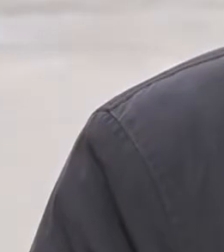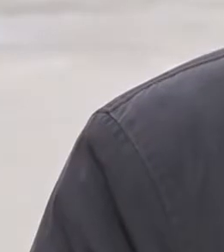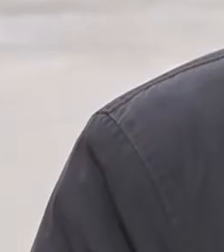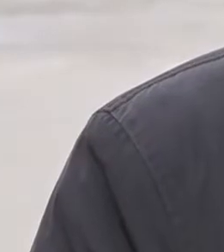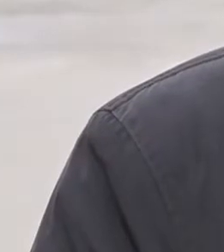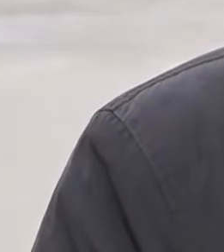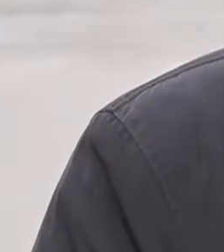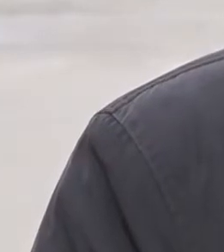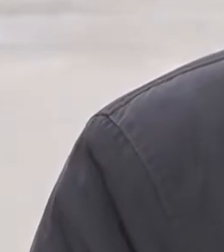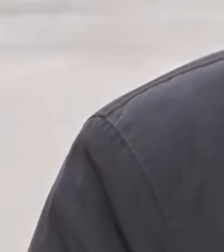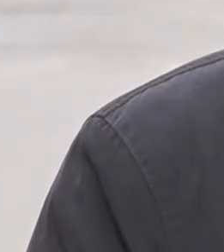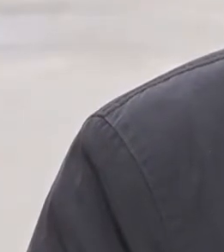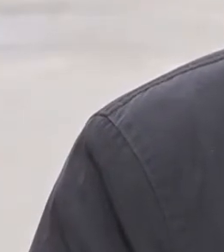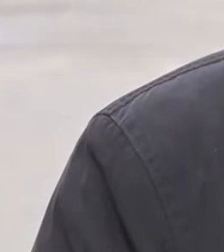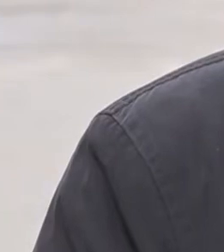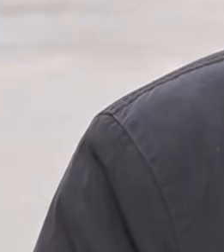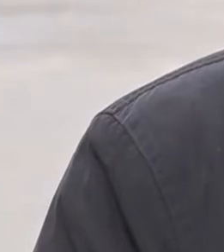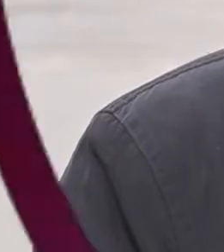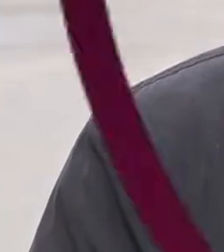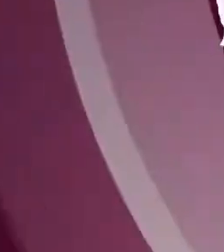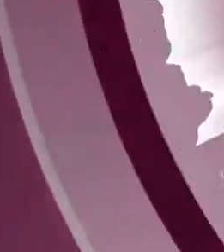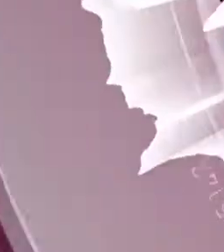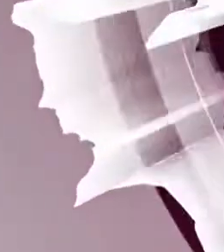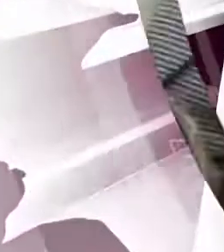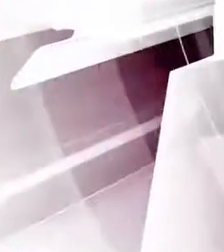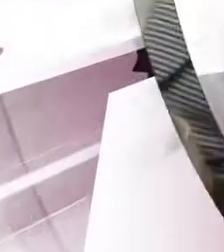На сегодняшний день мы постараемся до конца недели запустить.